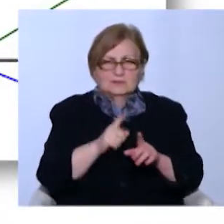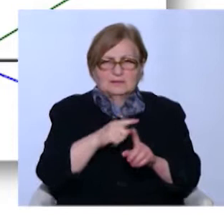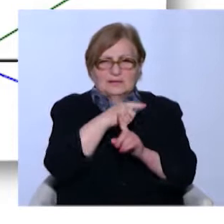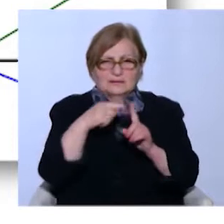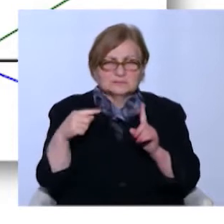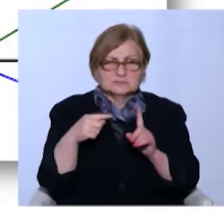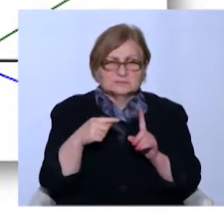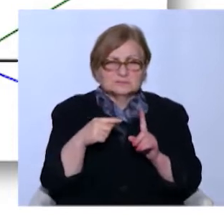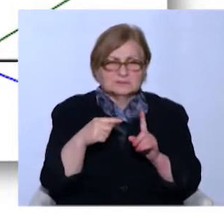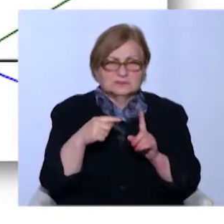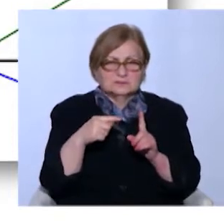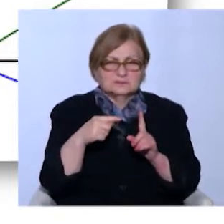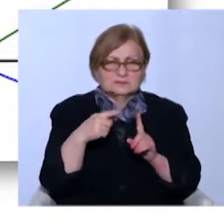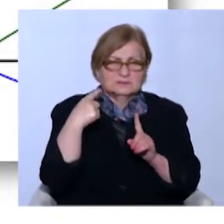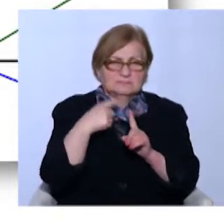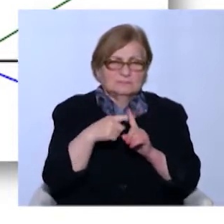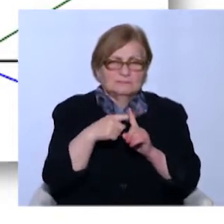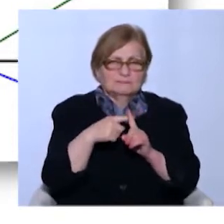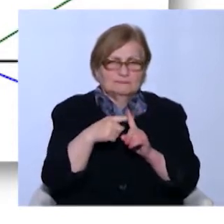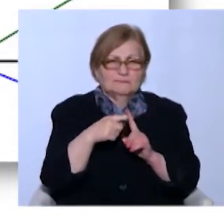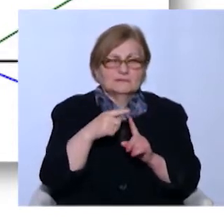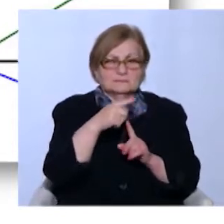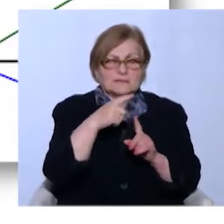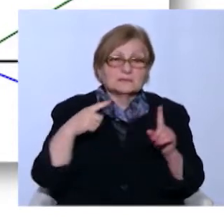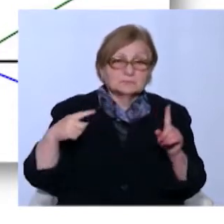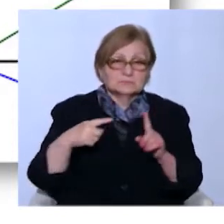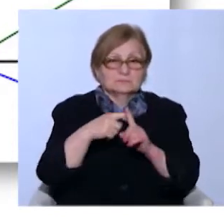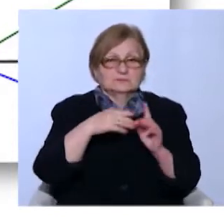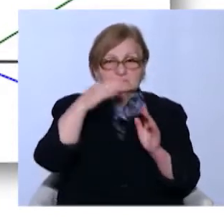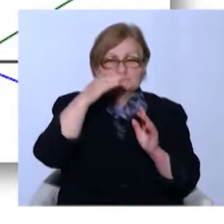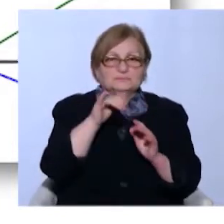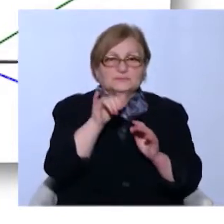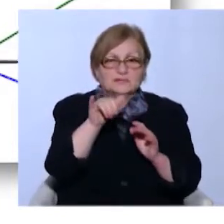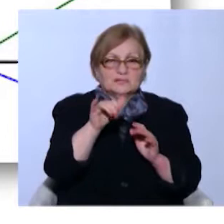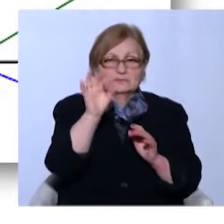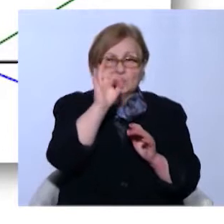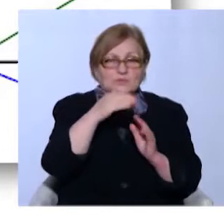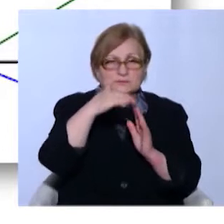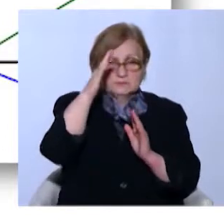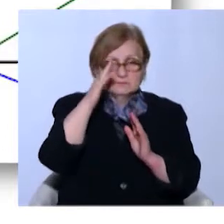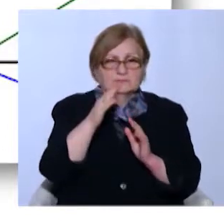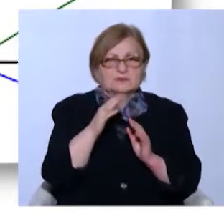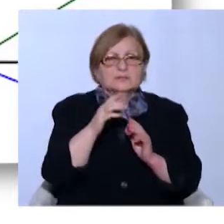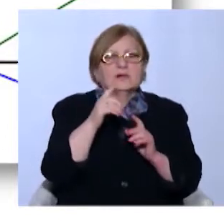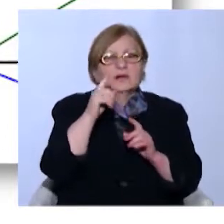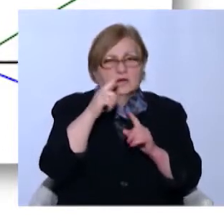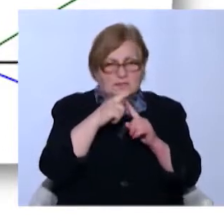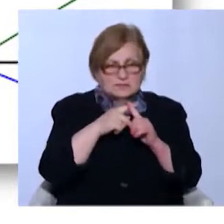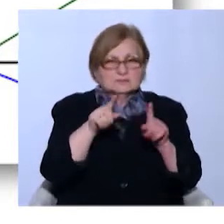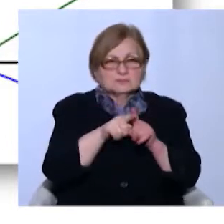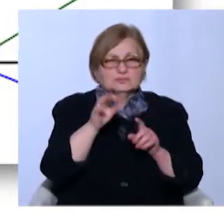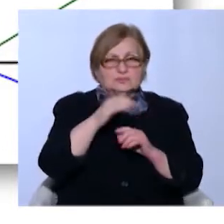ორივეს დადებითი მიმართულებისას კვეთს, ანუ Y ღერძს 0-ის ზემოთ, X ღერძს 0-ის